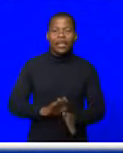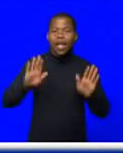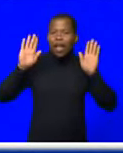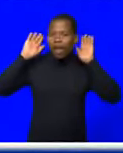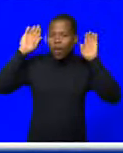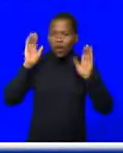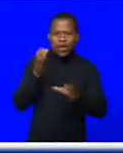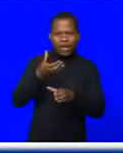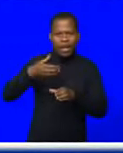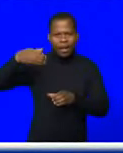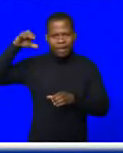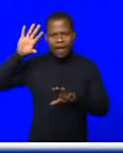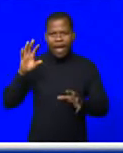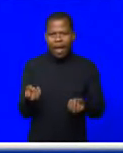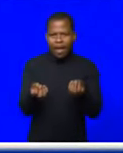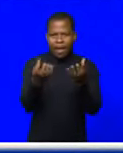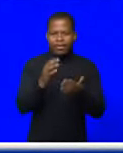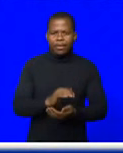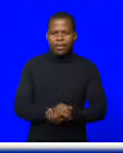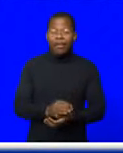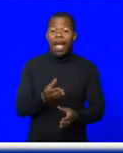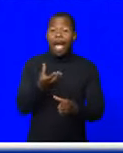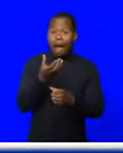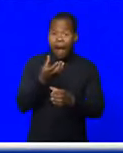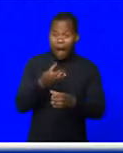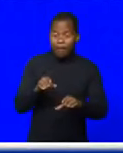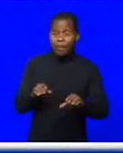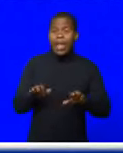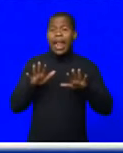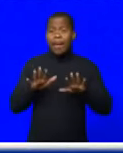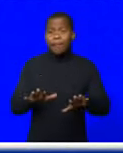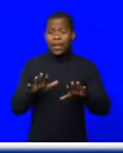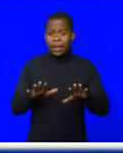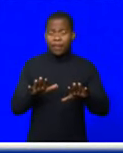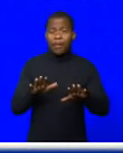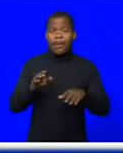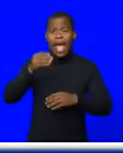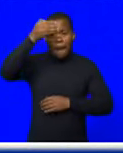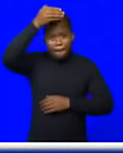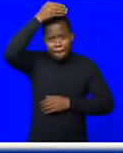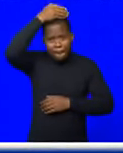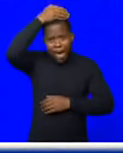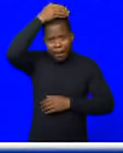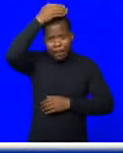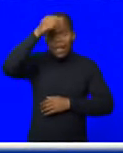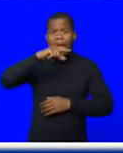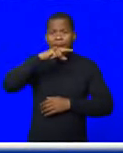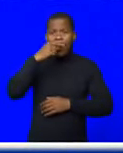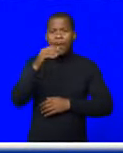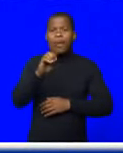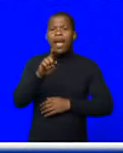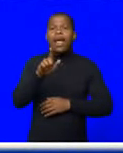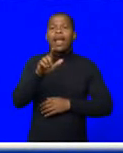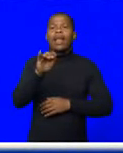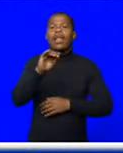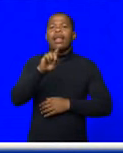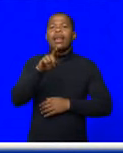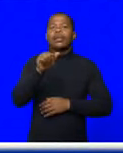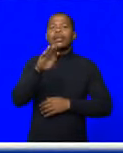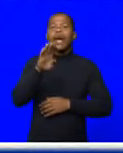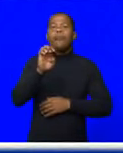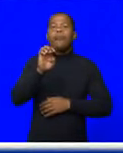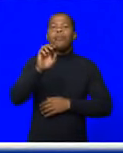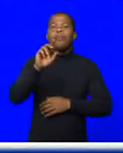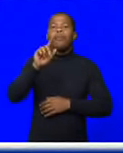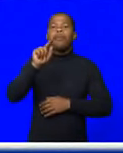Kule tibia ngaphandle kwakuleli indlovukazi yemangisi Queen Elizabeth II izotholakala ukuthi unemkhuhlane iCovid-19 loku kuvakela